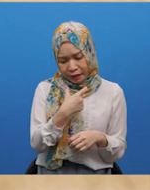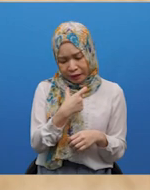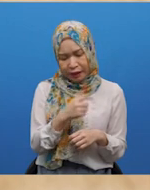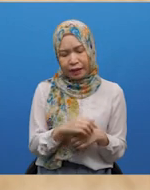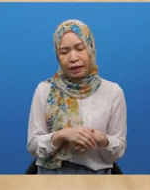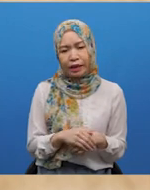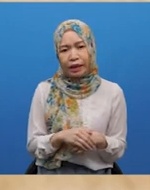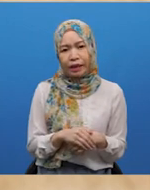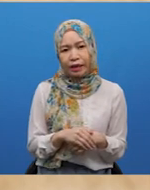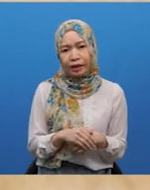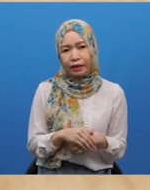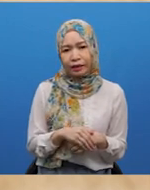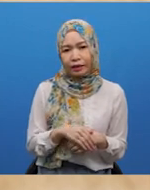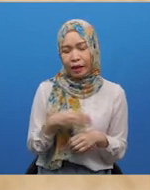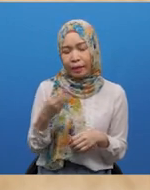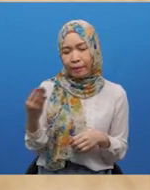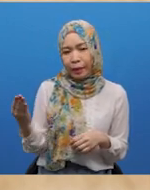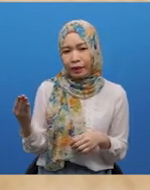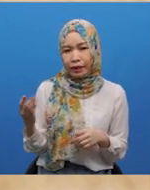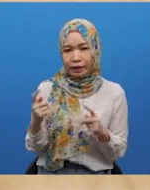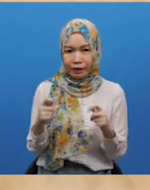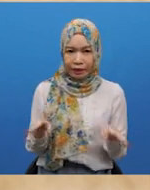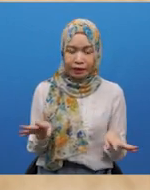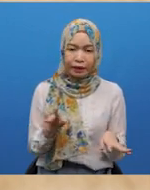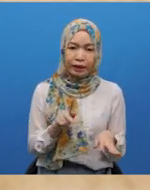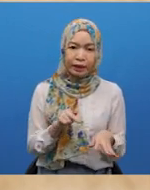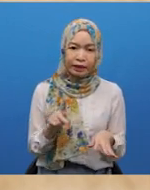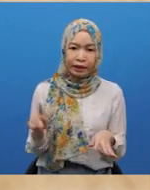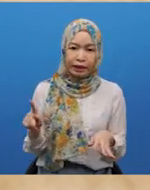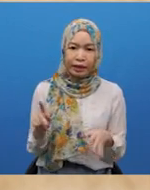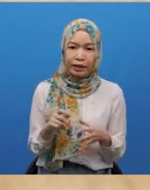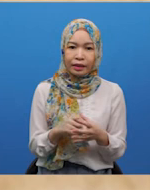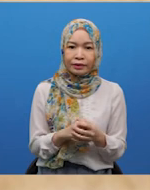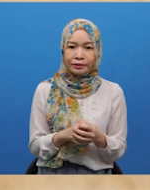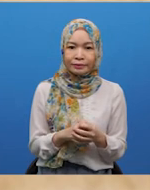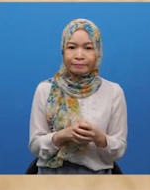melayanglah unggas dari angkasa.